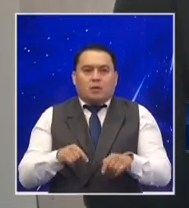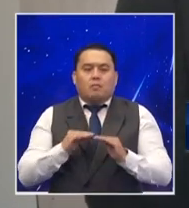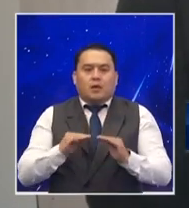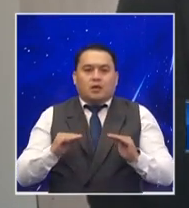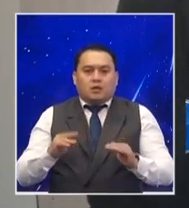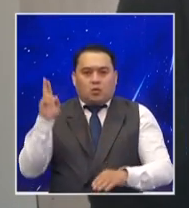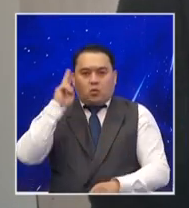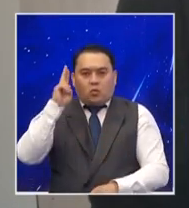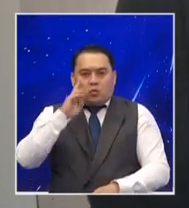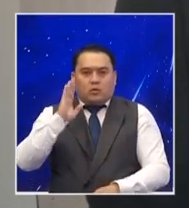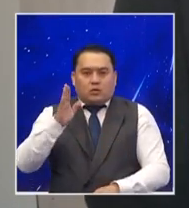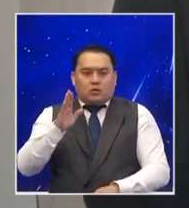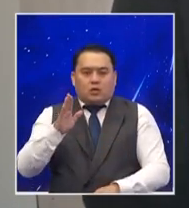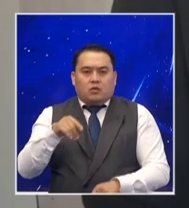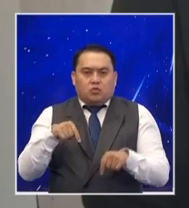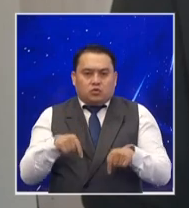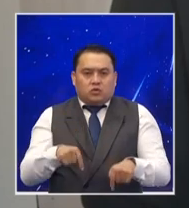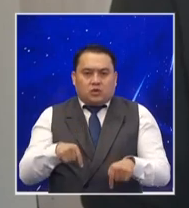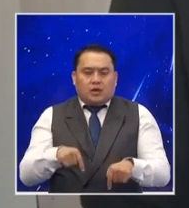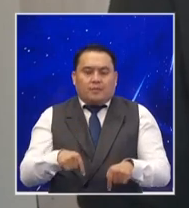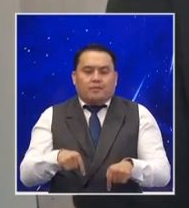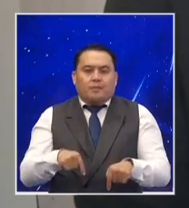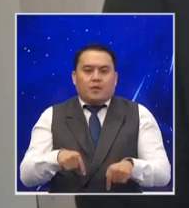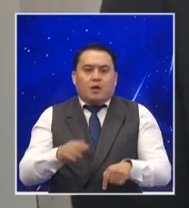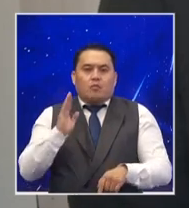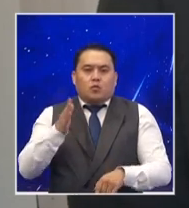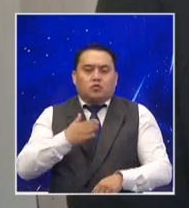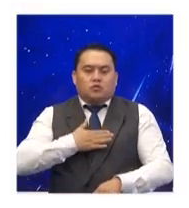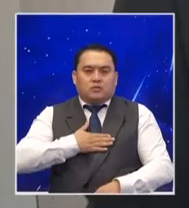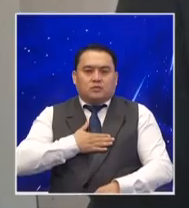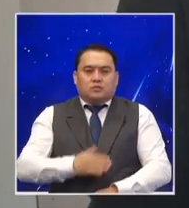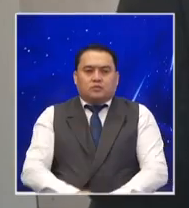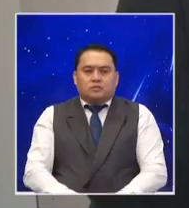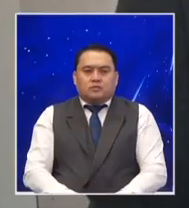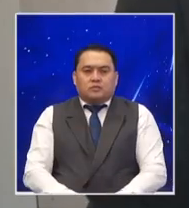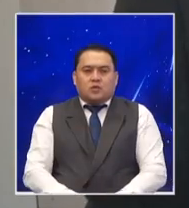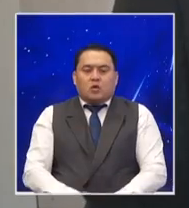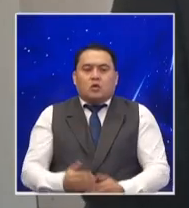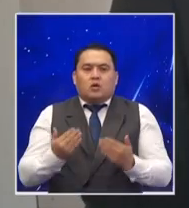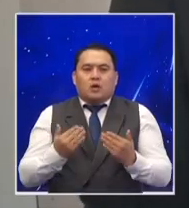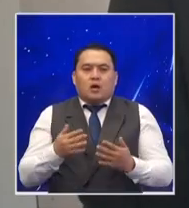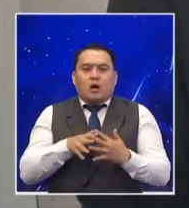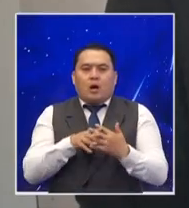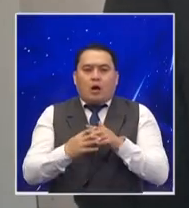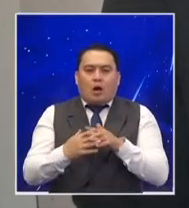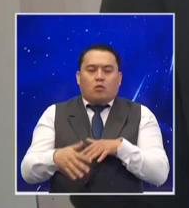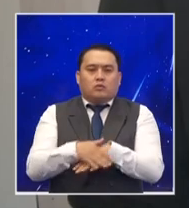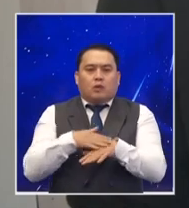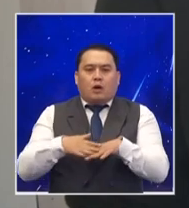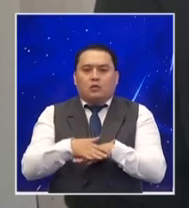осында болады, тәрбиеленеді осы жерден. Біздің болашақ бала деген. Осындай дүниеге қазір бүткіл ауыл қуанып,